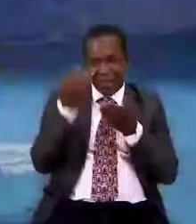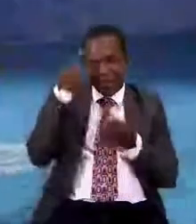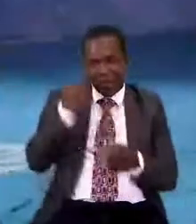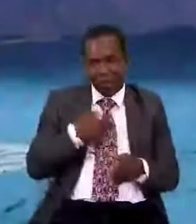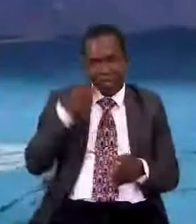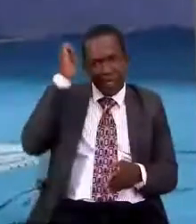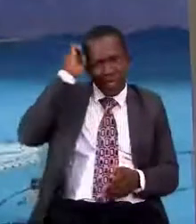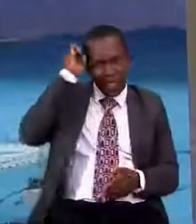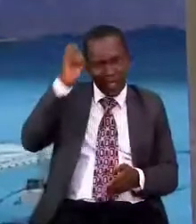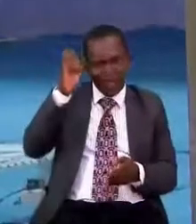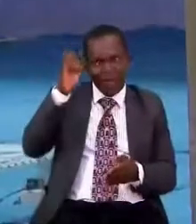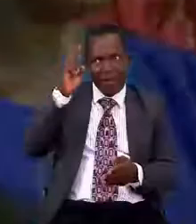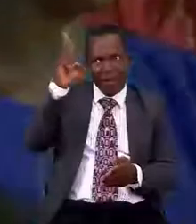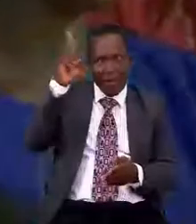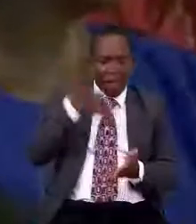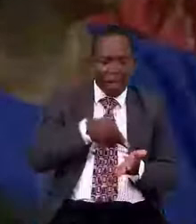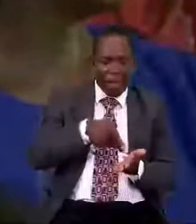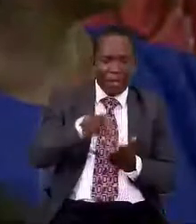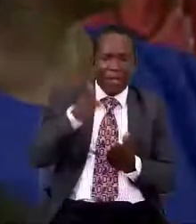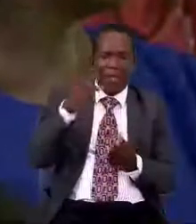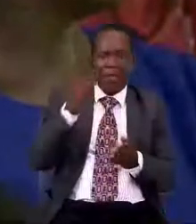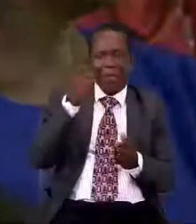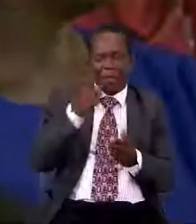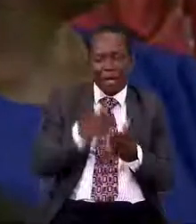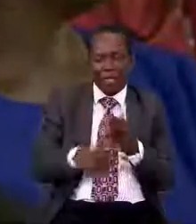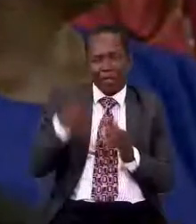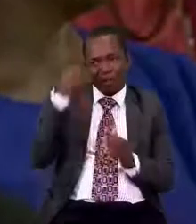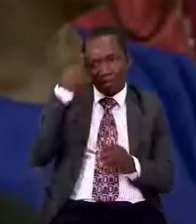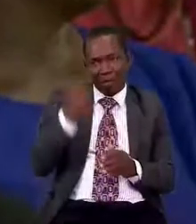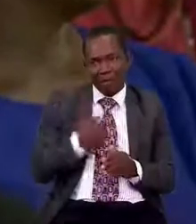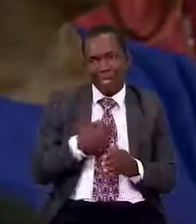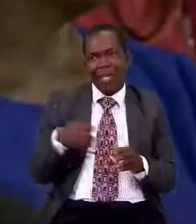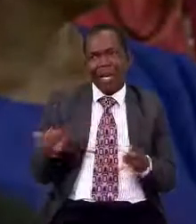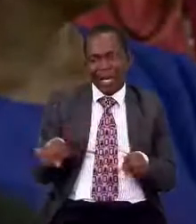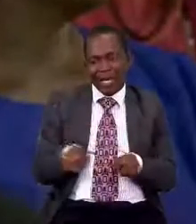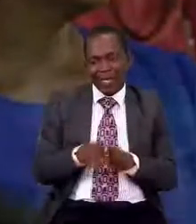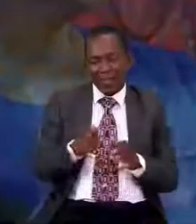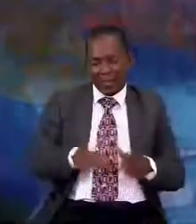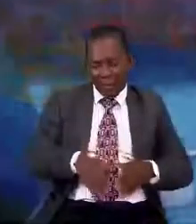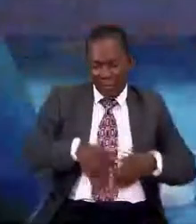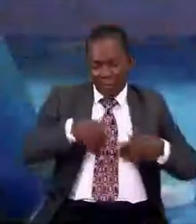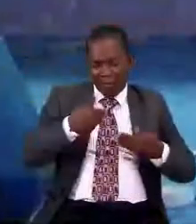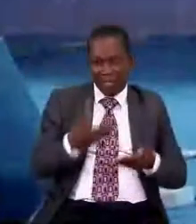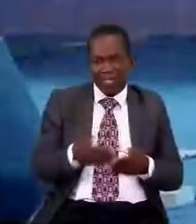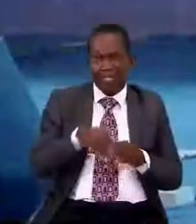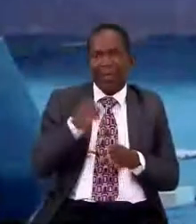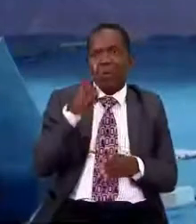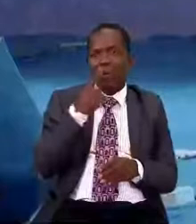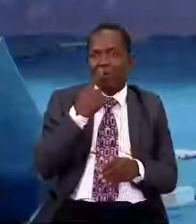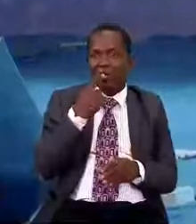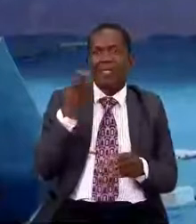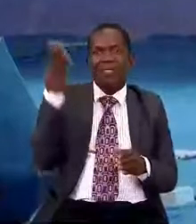tu confesses de ta bouche, il y aura la confirmation depuis le ciel. Tu seras sauvé ce jour. Tu seras pardonné ce